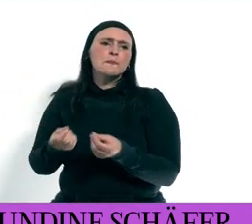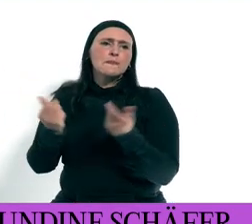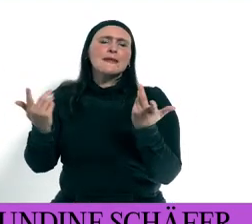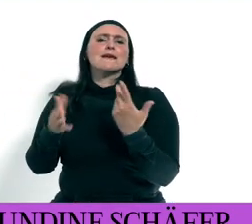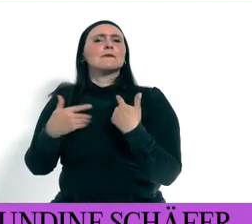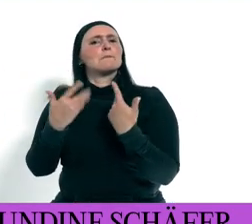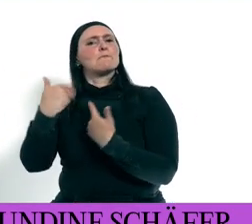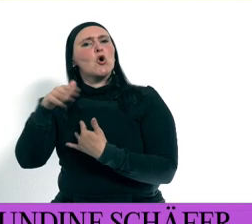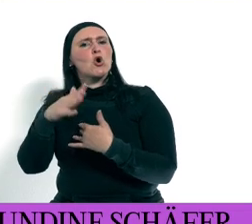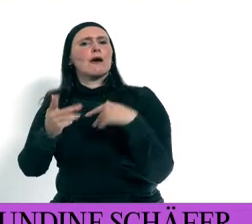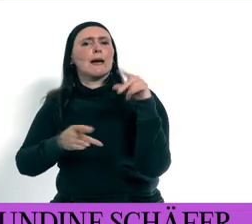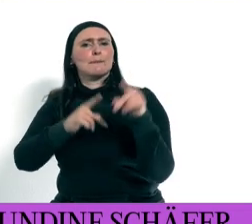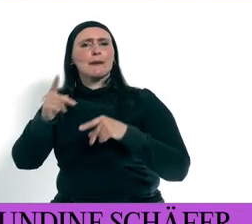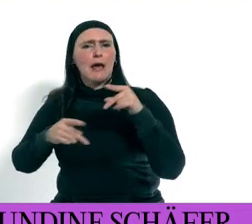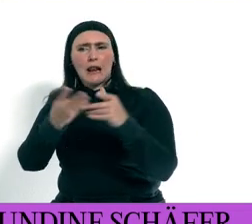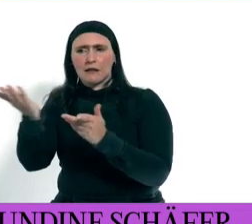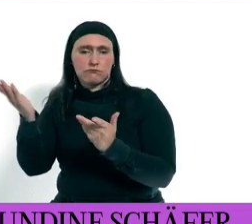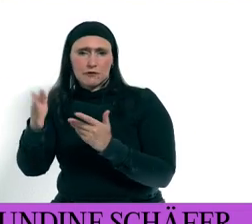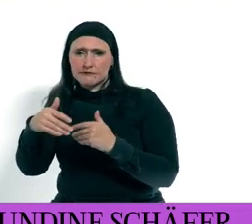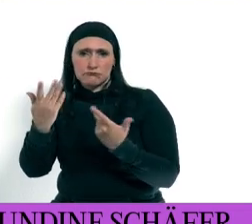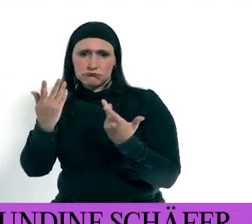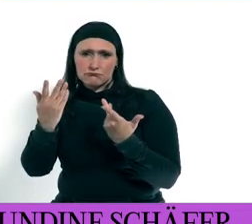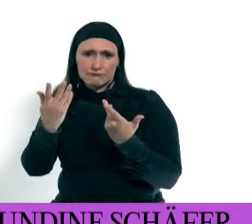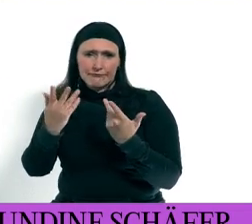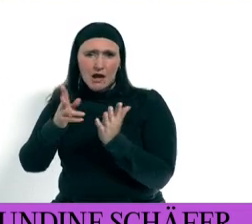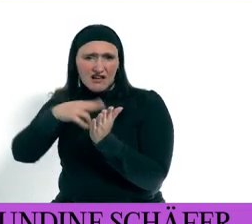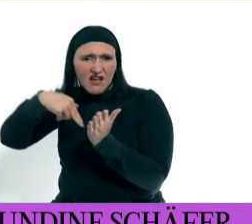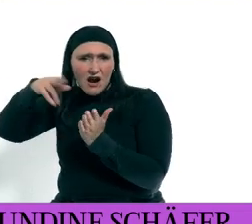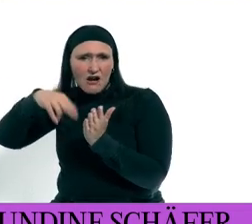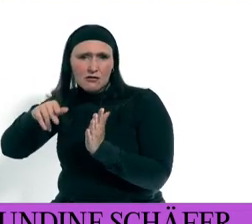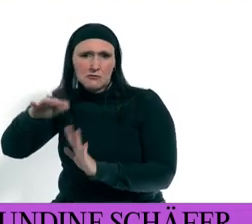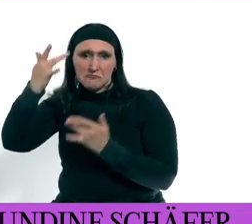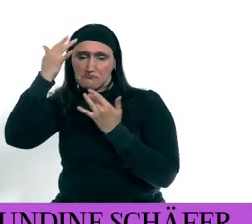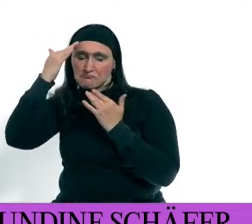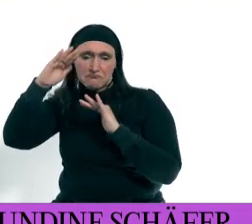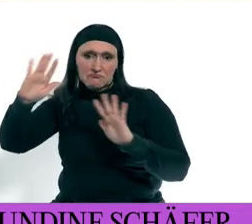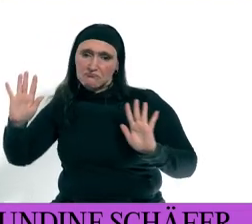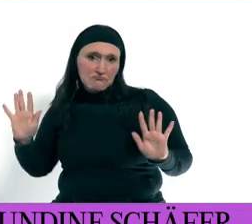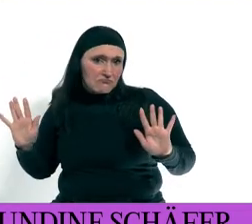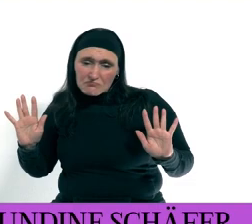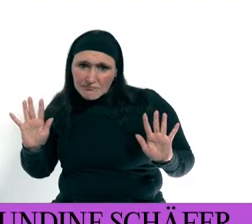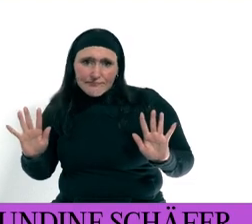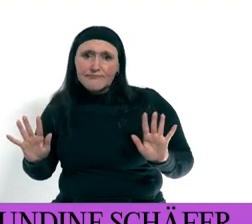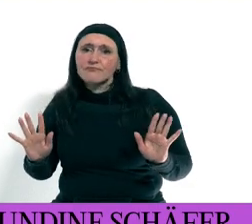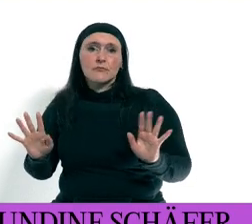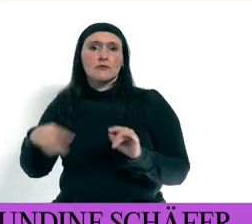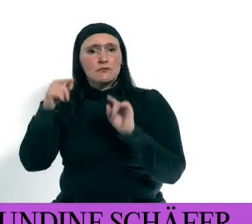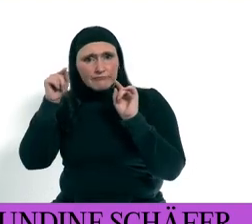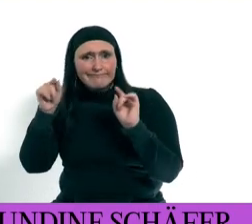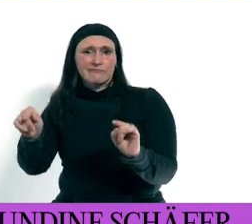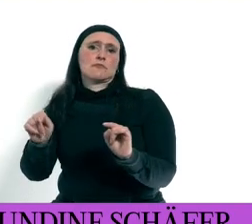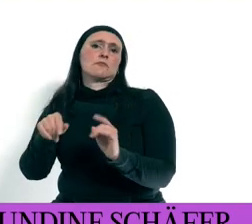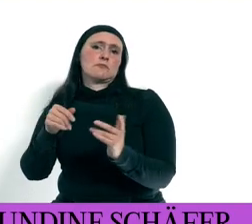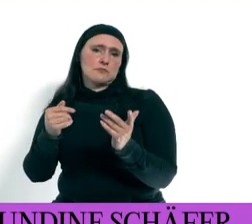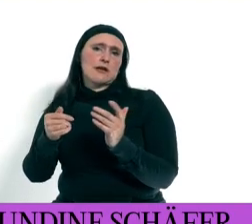die es ermöglicht, dass Menschen sich bei uns zu Hause fühlen, die nicht aus der Kunstwelt, aus der Kunstszene